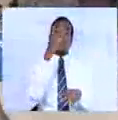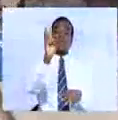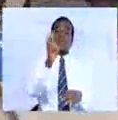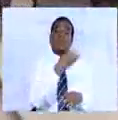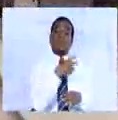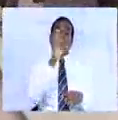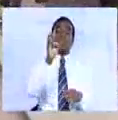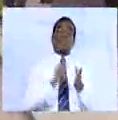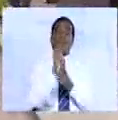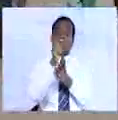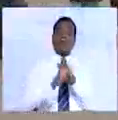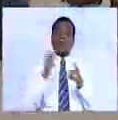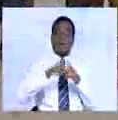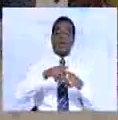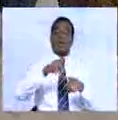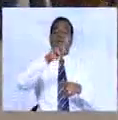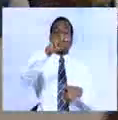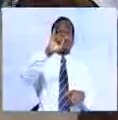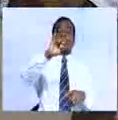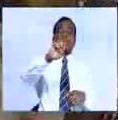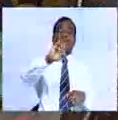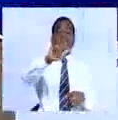au Parc des sports de Trècheville.